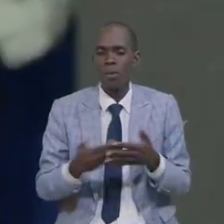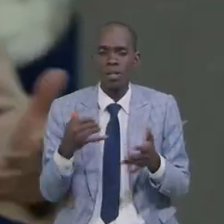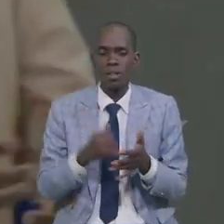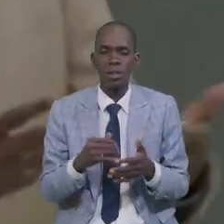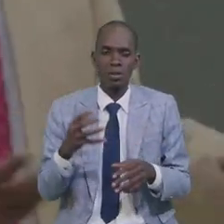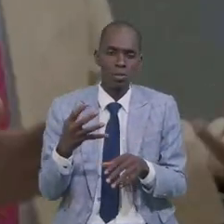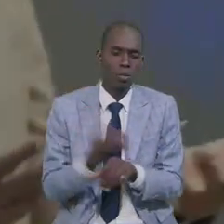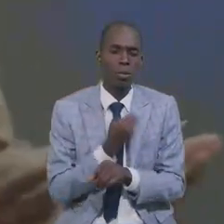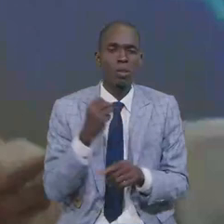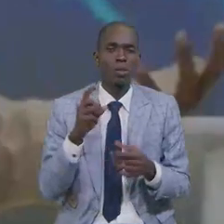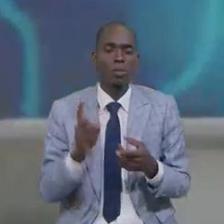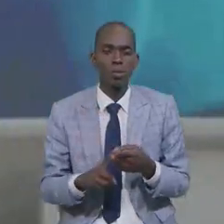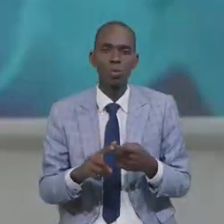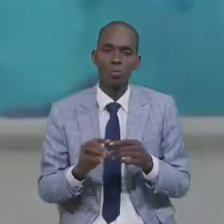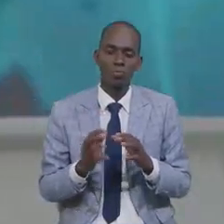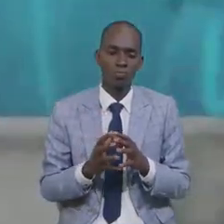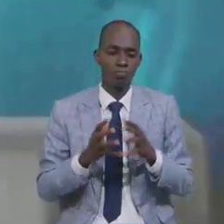faire pour